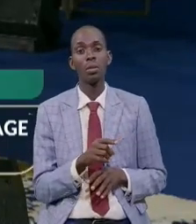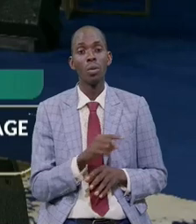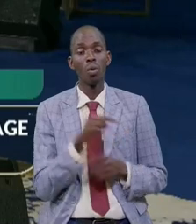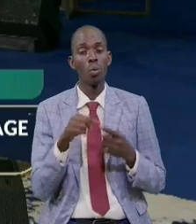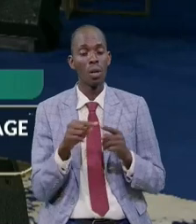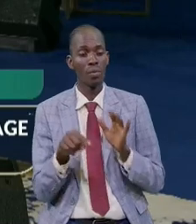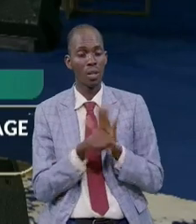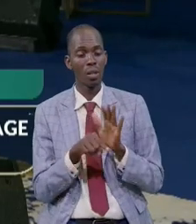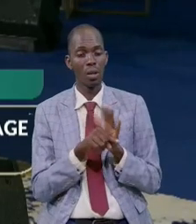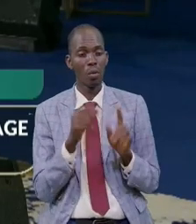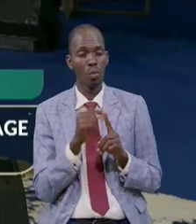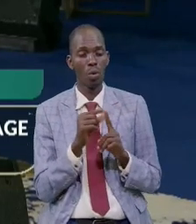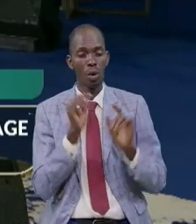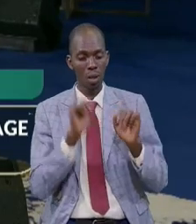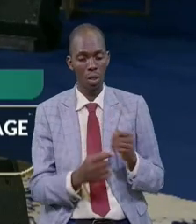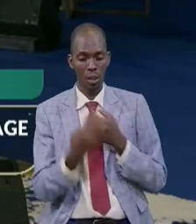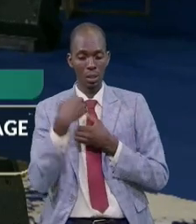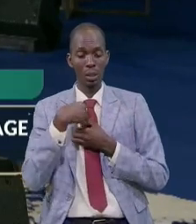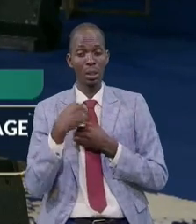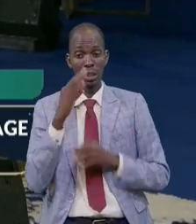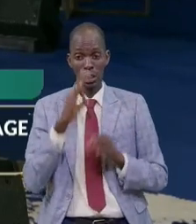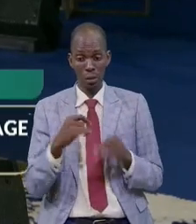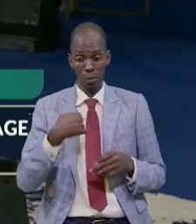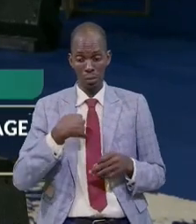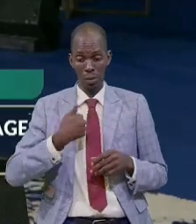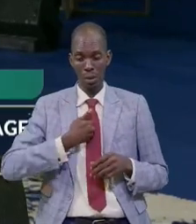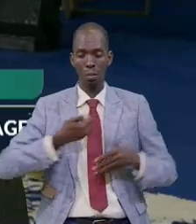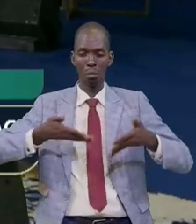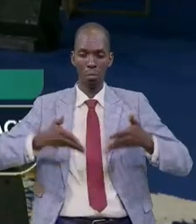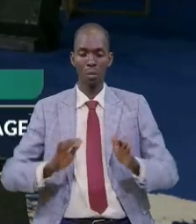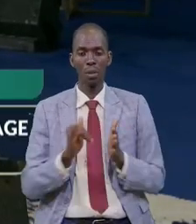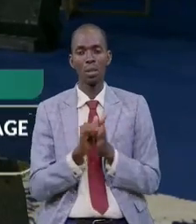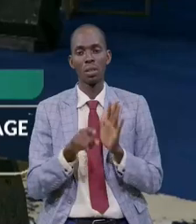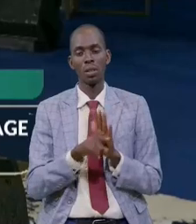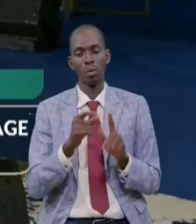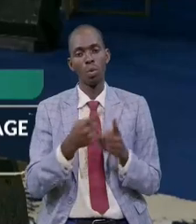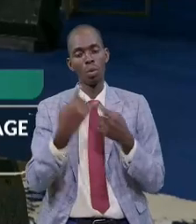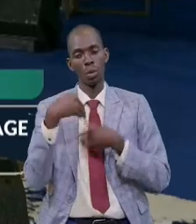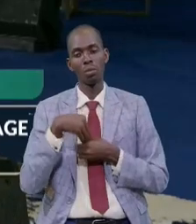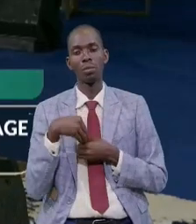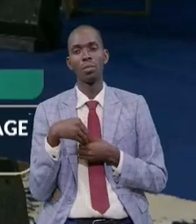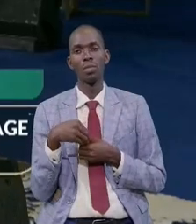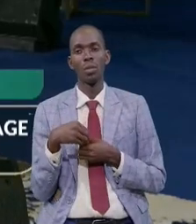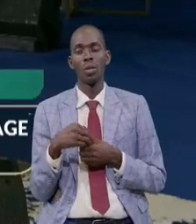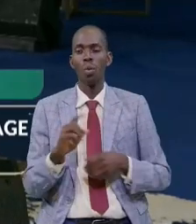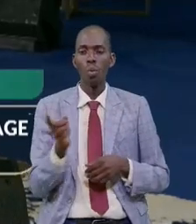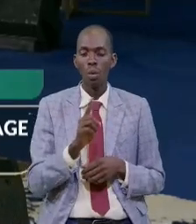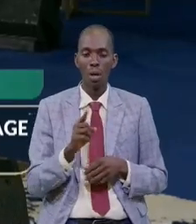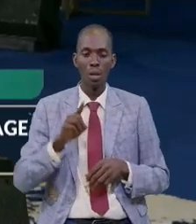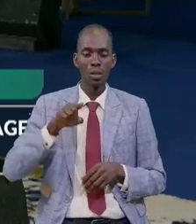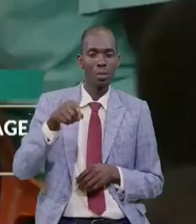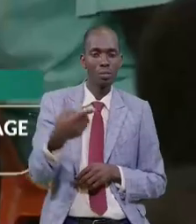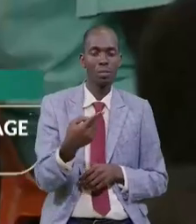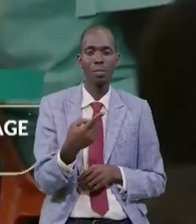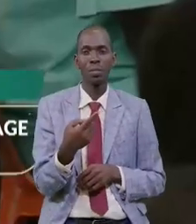les paroles négatives peuvent atteindre à moins que tu ne le permettes c'est là où les assaut les